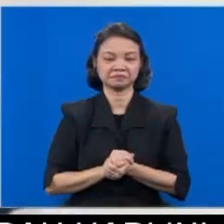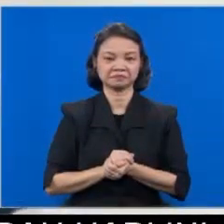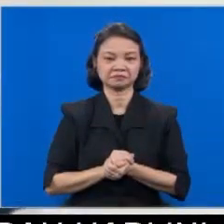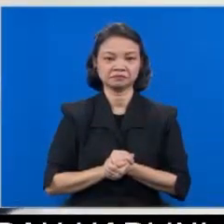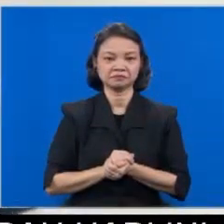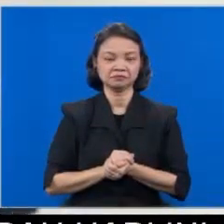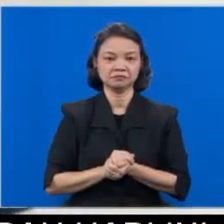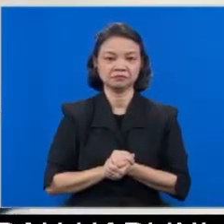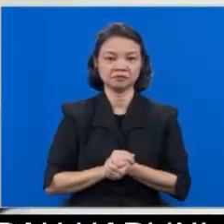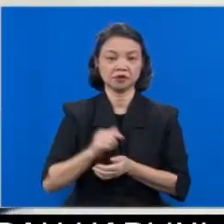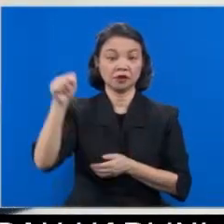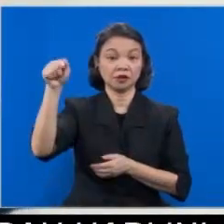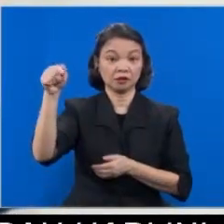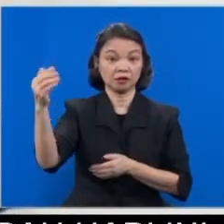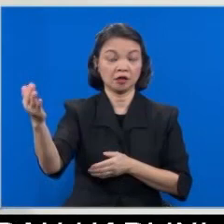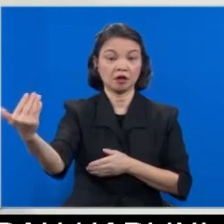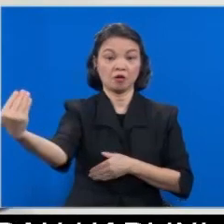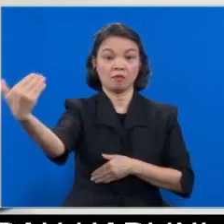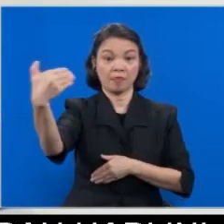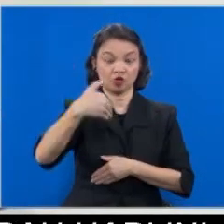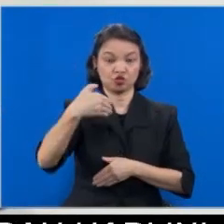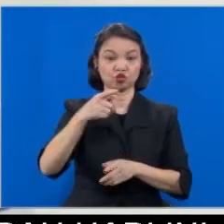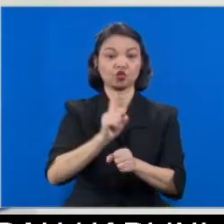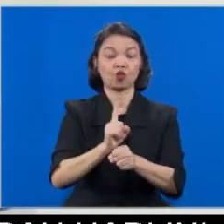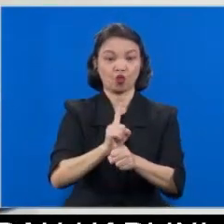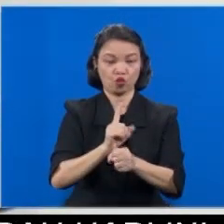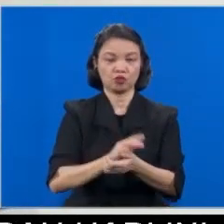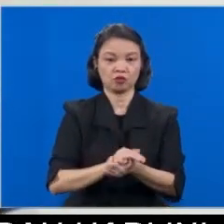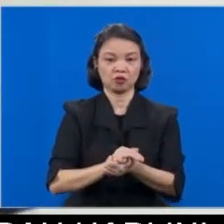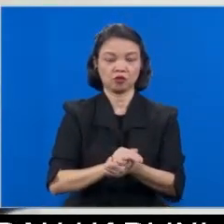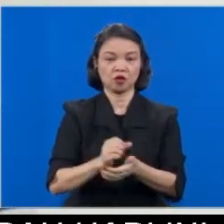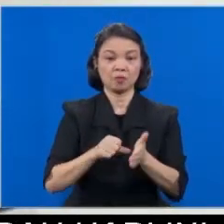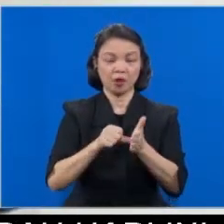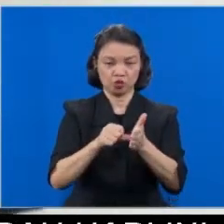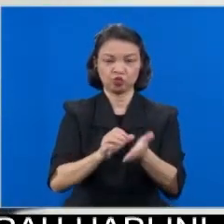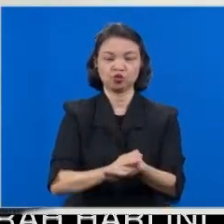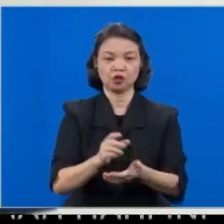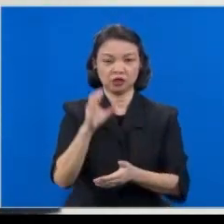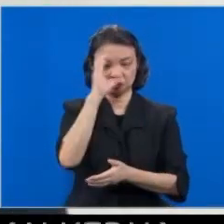Kebetulan dia langsung masuk, aja gitu. Katanya mau bantu nyari juga,